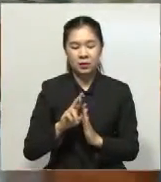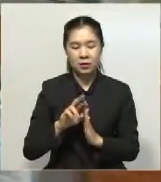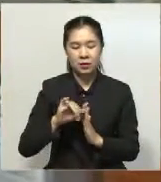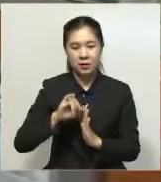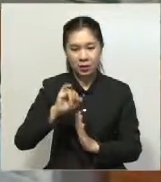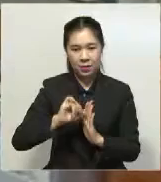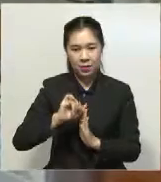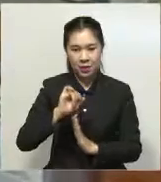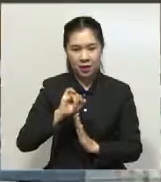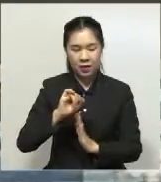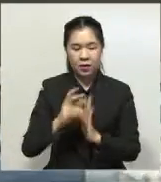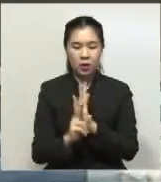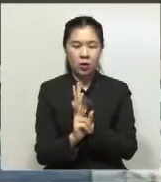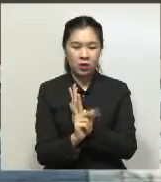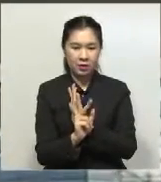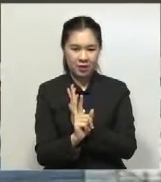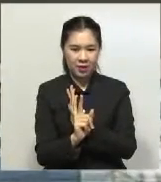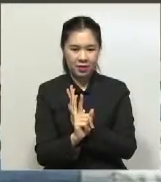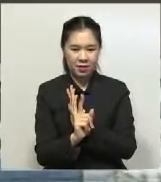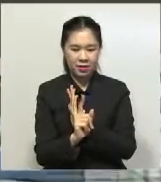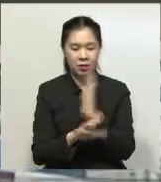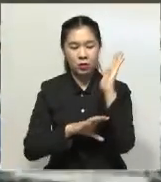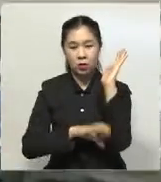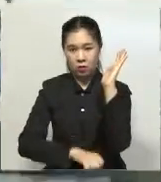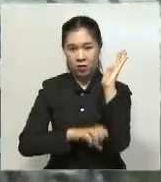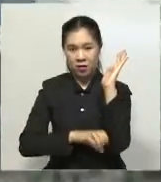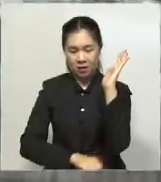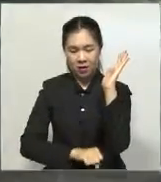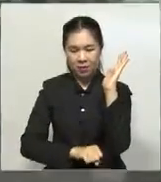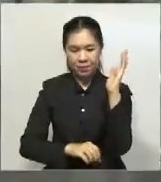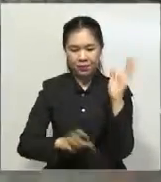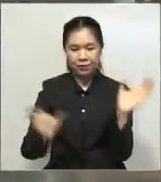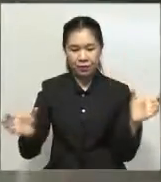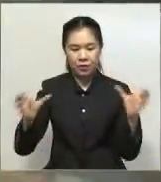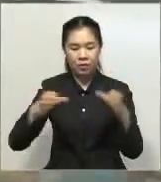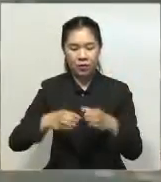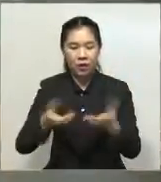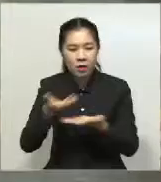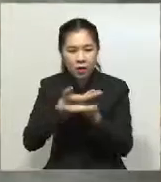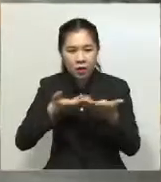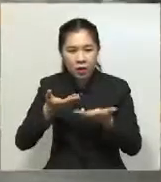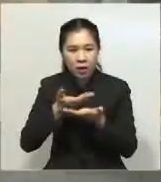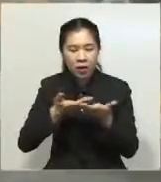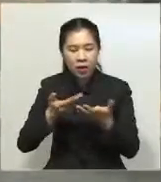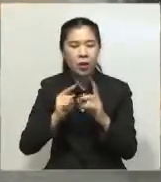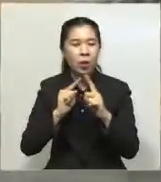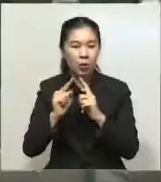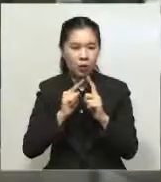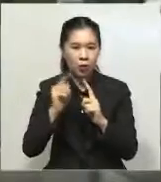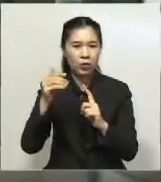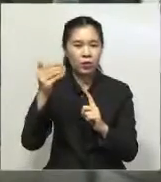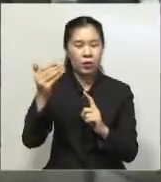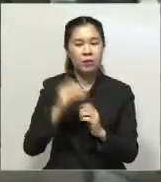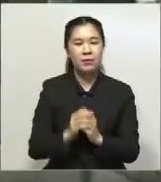ม่มหาวิทยาลัยขอนแก่นและมหาวิทยาลัยสงขลานครินทร์มหารือกันซึ่งจะพูดคุยในฝ่ายที่ออกมาคัดค้านก่อน